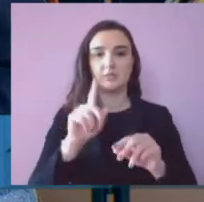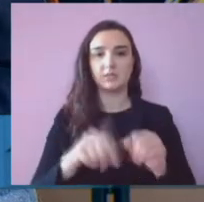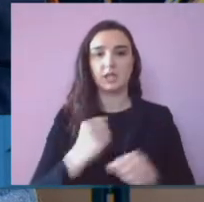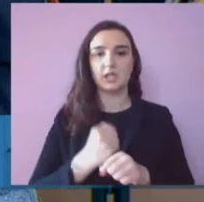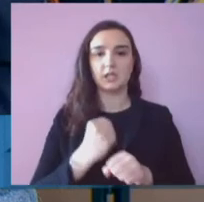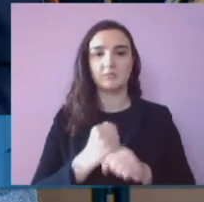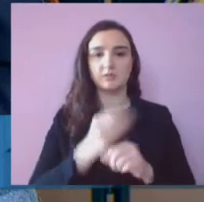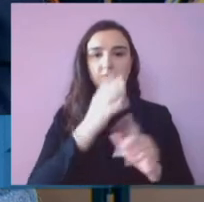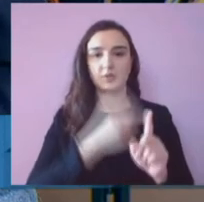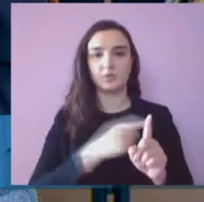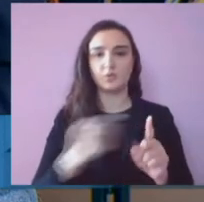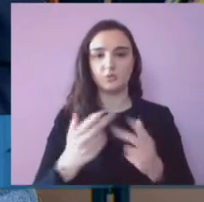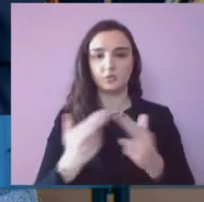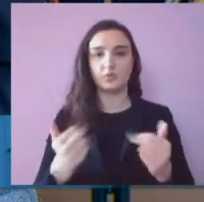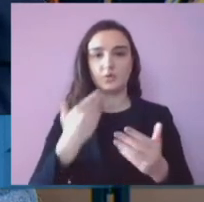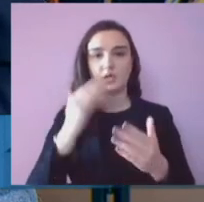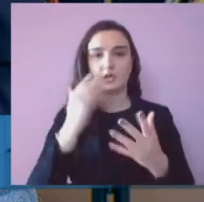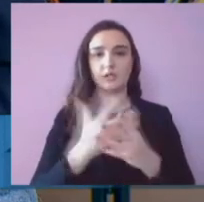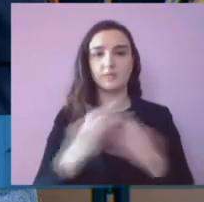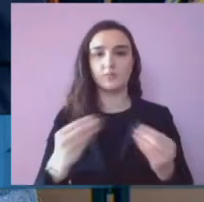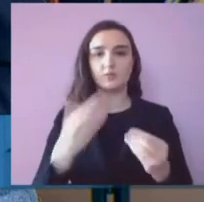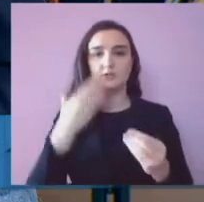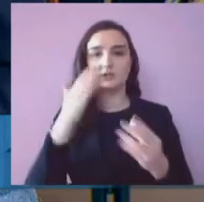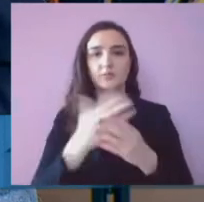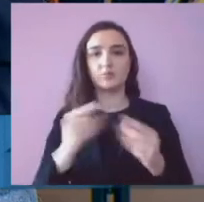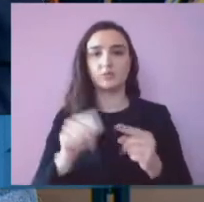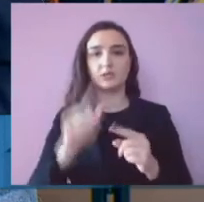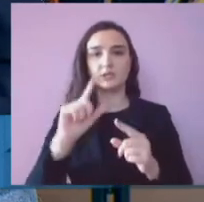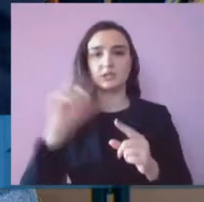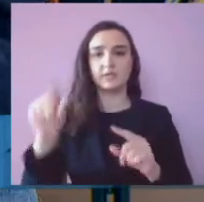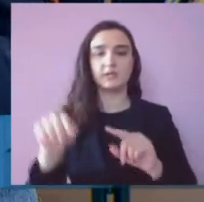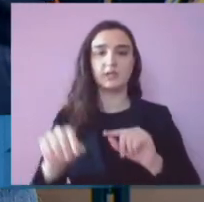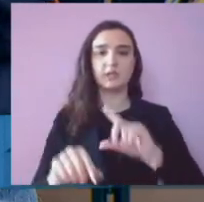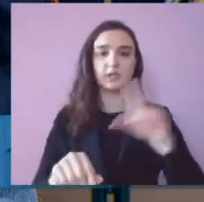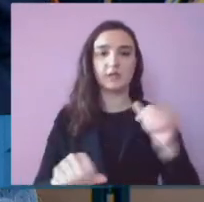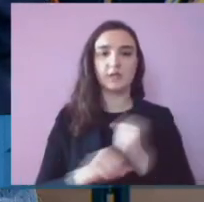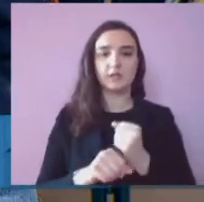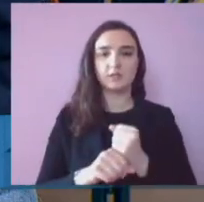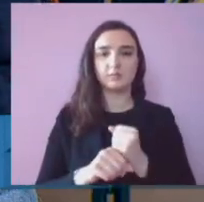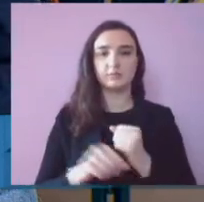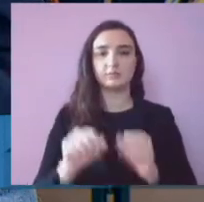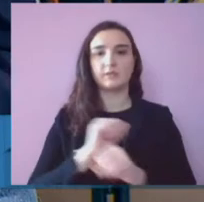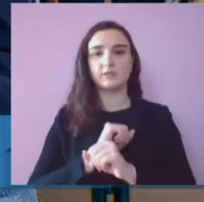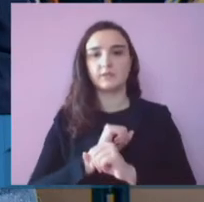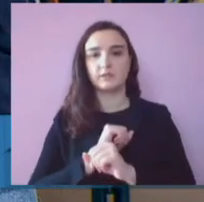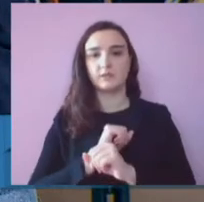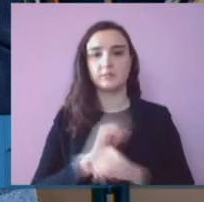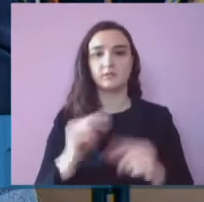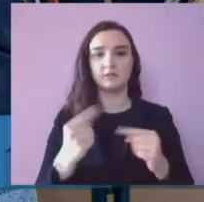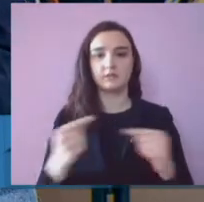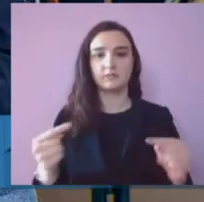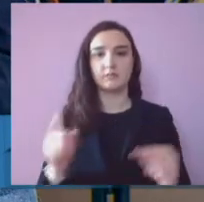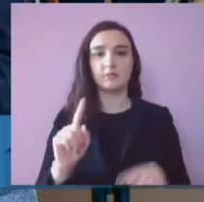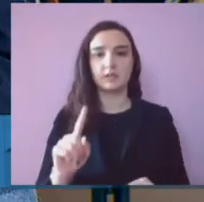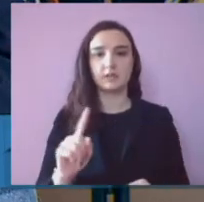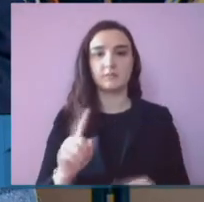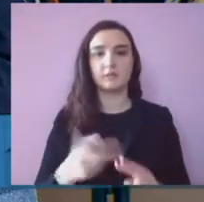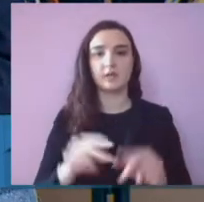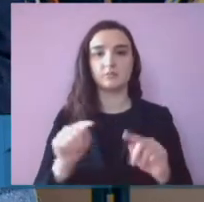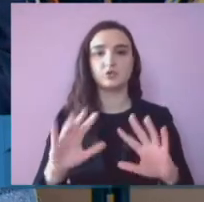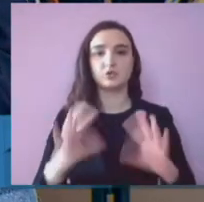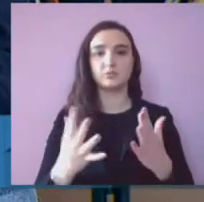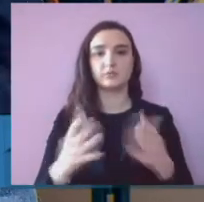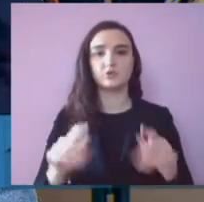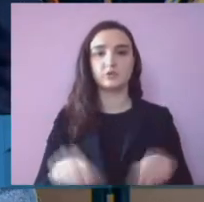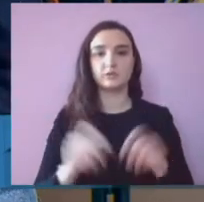პერიოდი, ხომ? გაზაფხული, ზაფხულში იქ წავალ, აქ ამას გავაკეთე, დავისვენებ და ასე შემდეგ, მაგრამ ამ შემთხვევაში ირღვევა